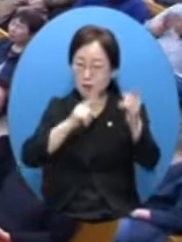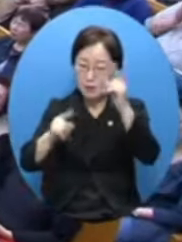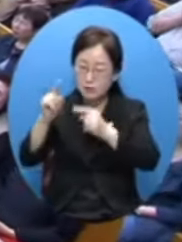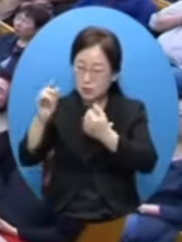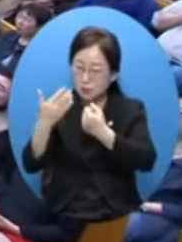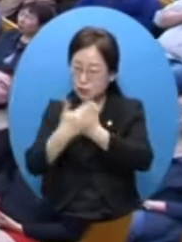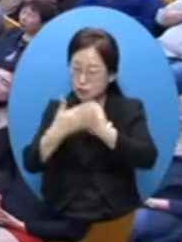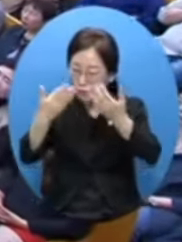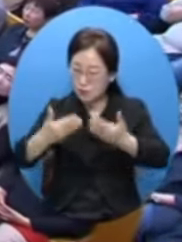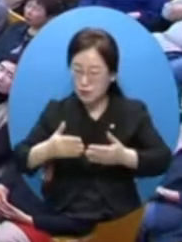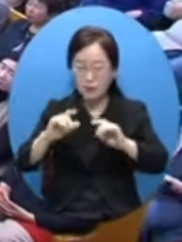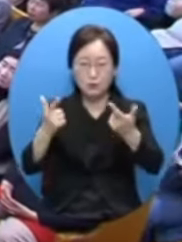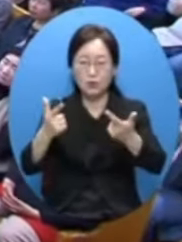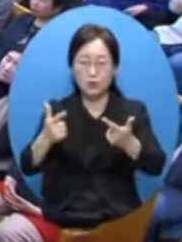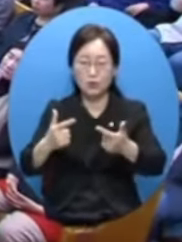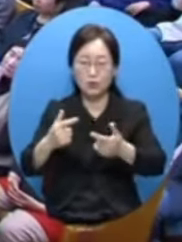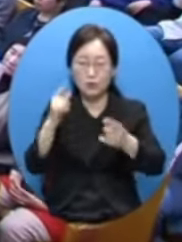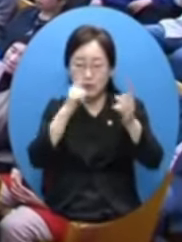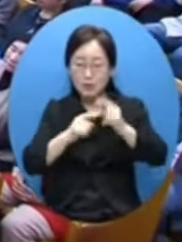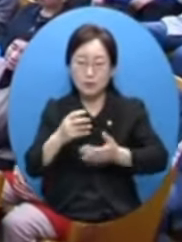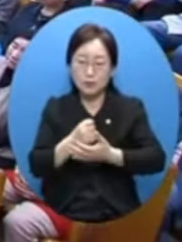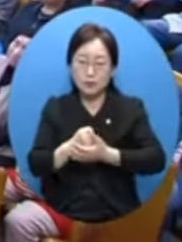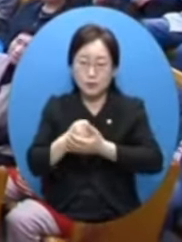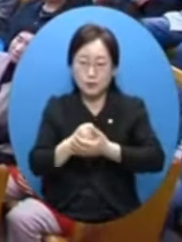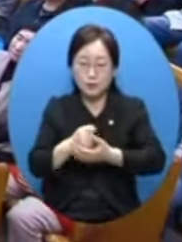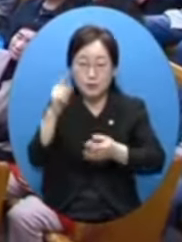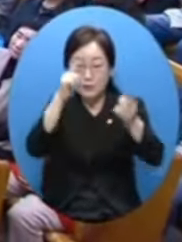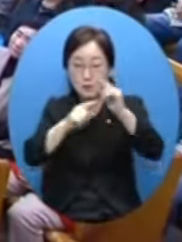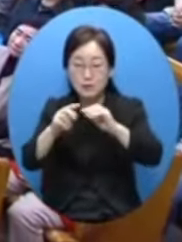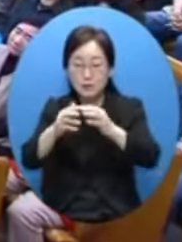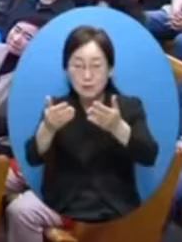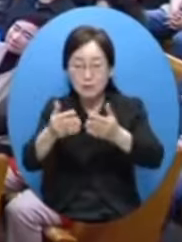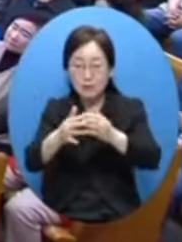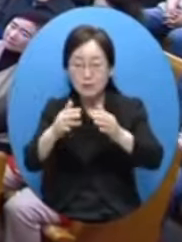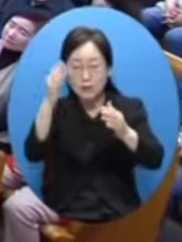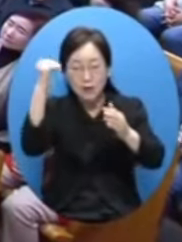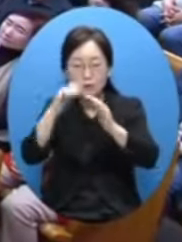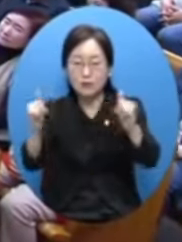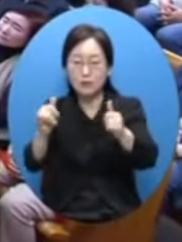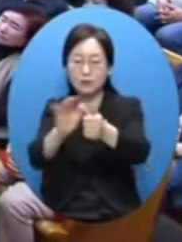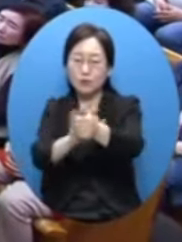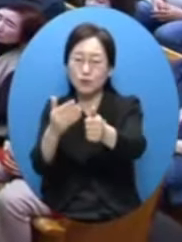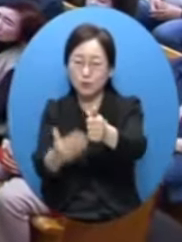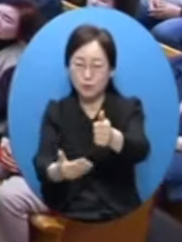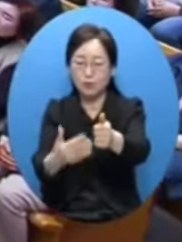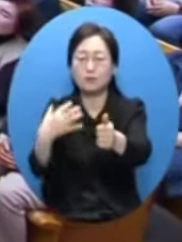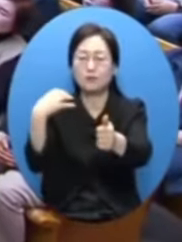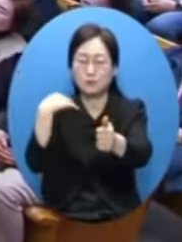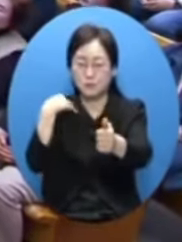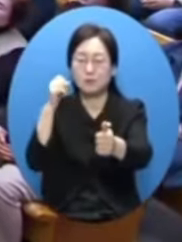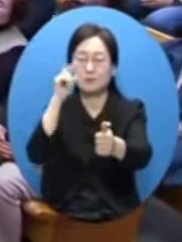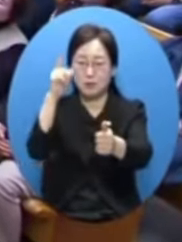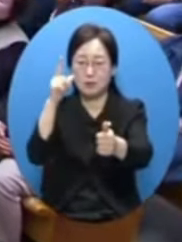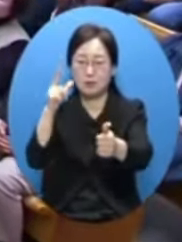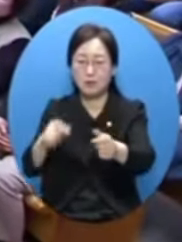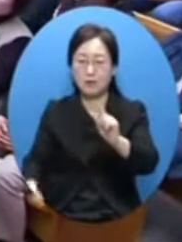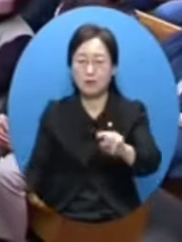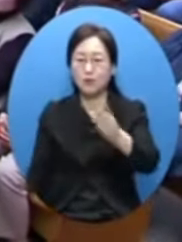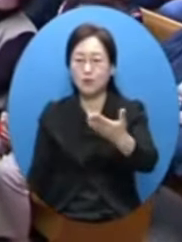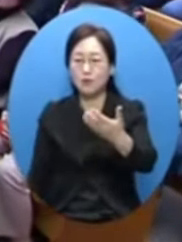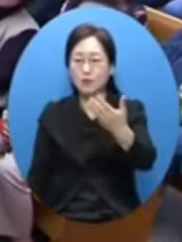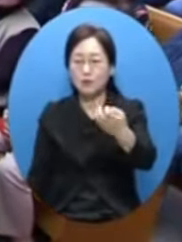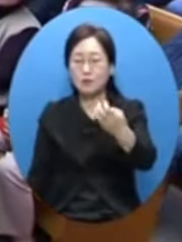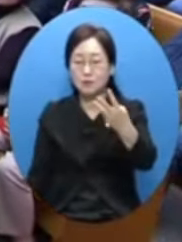아니라 상처를 품은 채로 상처 입은 한국 사람을 돌보는 것이 자신의 삶인 것을 깨닫게 되었습니다. 1933년